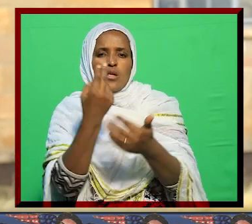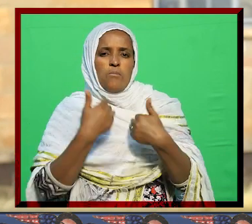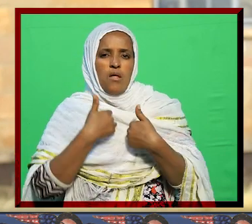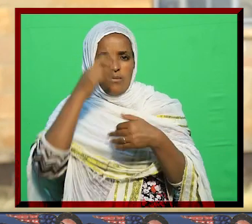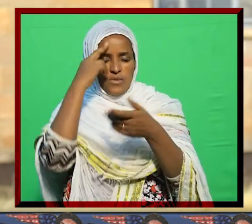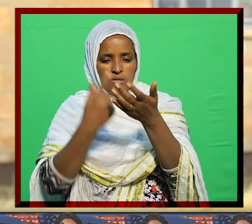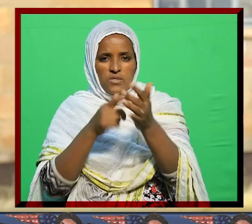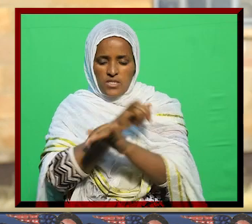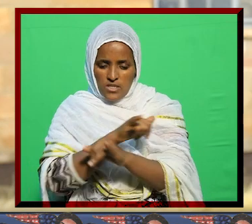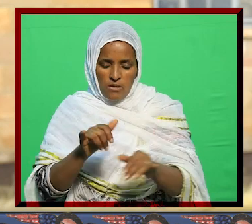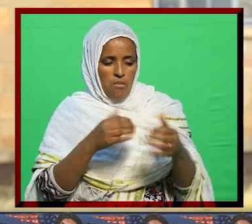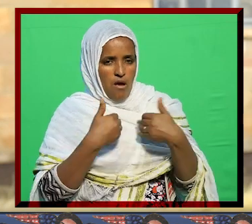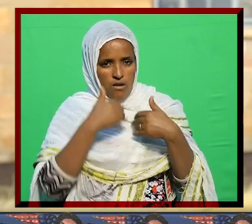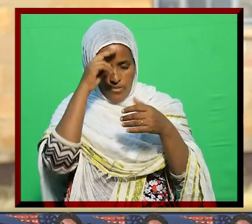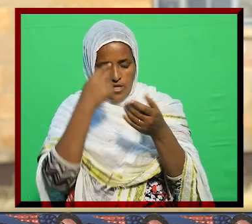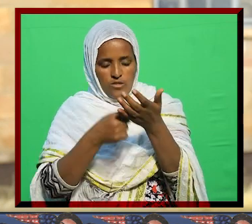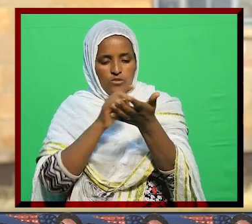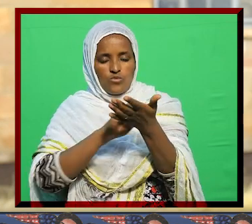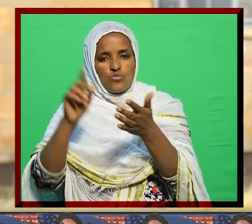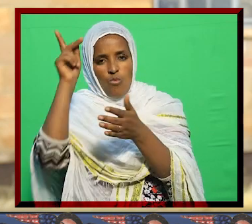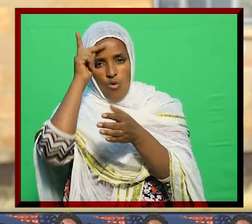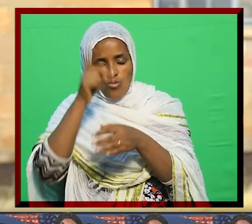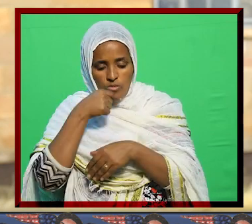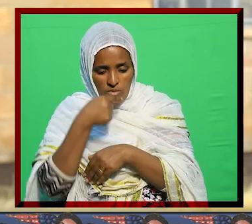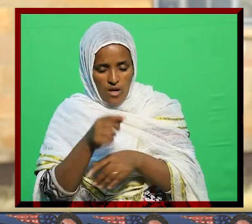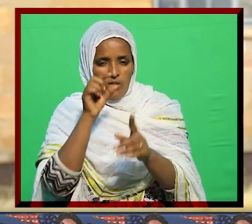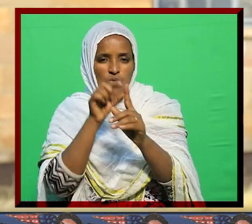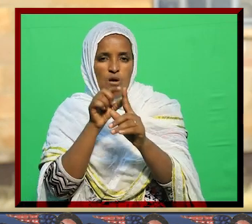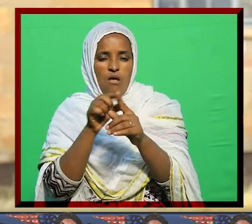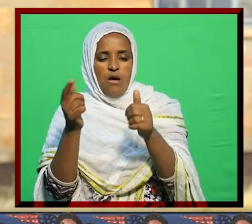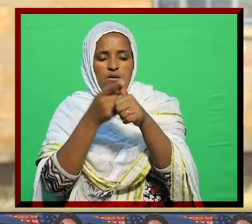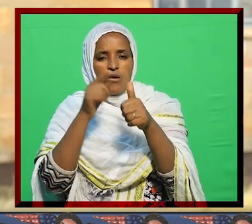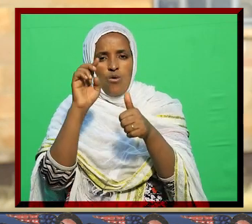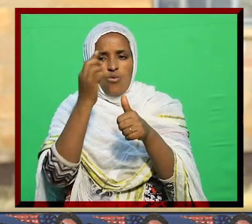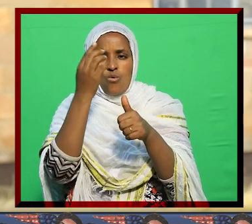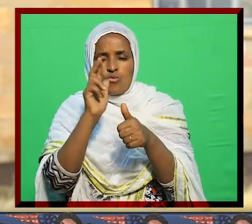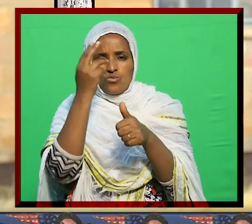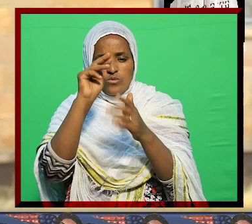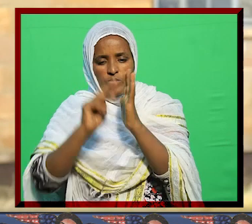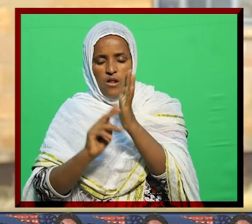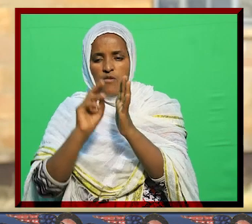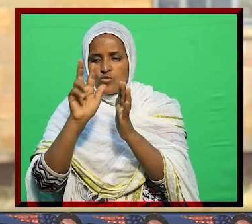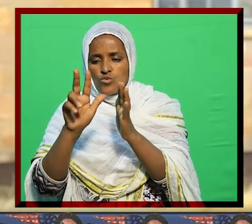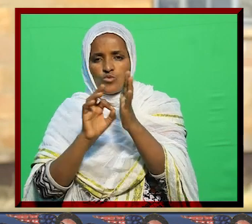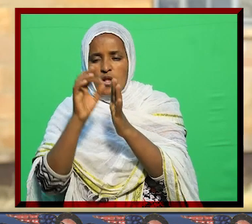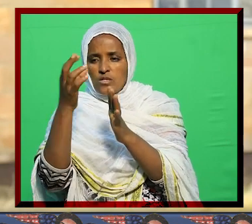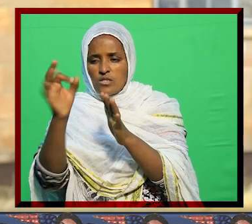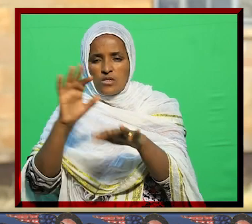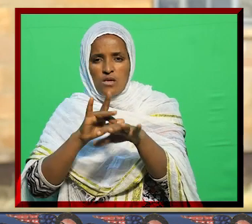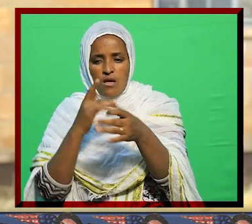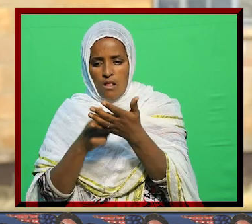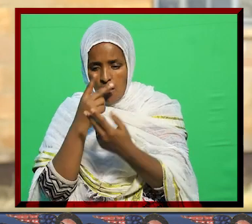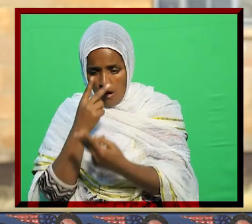ሁሉ ጥቅም ስላለበት ነው፣ በዚህ መልኩ ስላለበት ነው። ቅዱስ ጳውሎስ የሚናገረው ቃል አለ በዚህ በአንደኛ ቆሮንቶስ ምዕራፍ 3 ቁጥር 19 ላይ